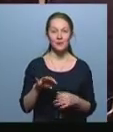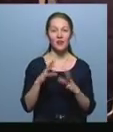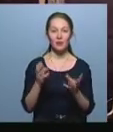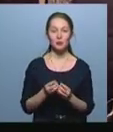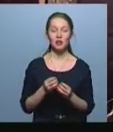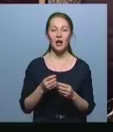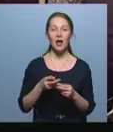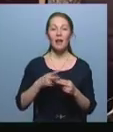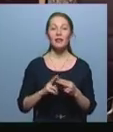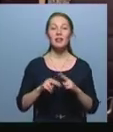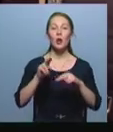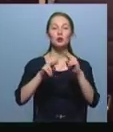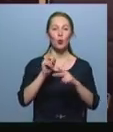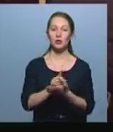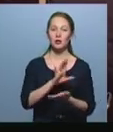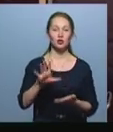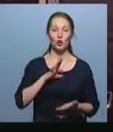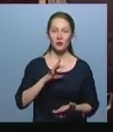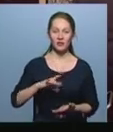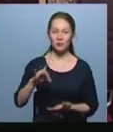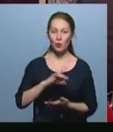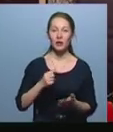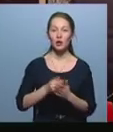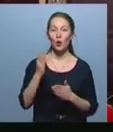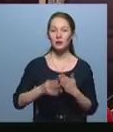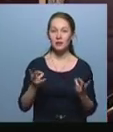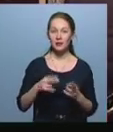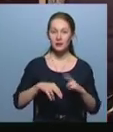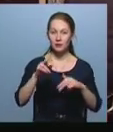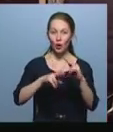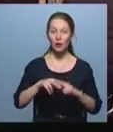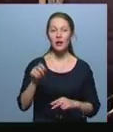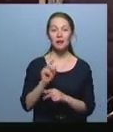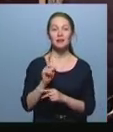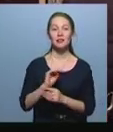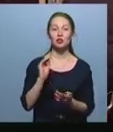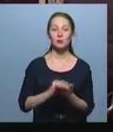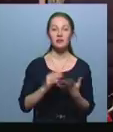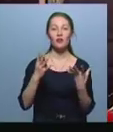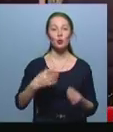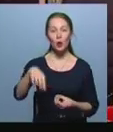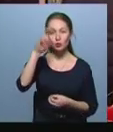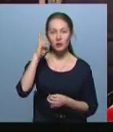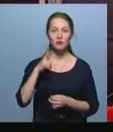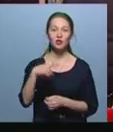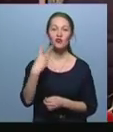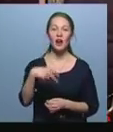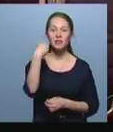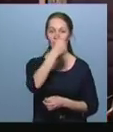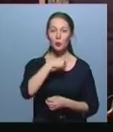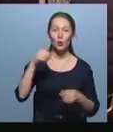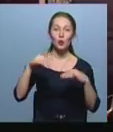недостроя не должно быть в республике. Задачу поставила к столетию государственности Удмуртии к 2020 году